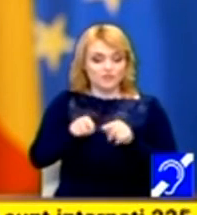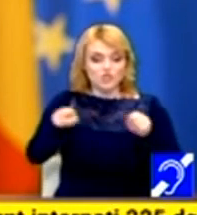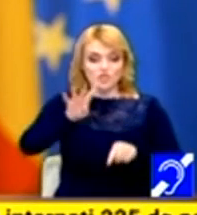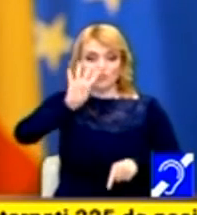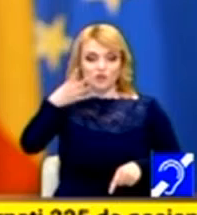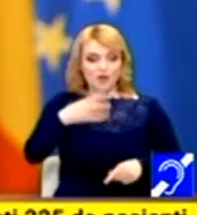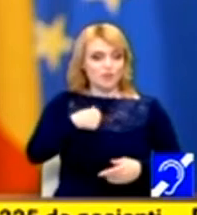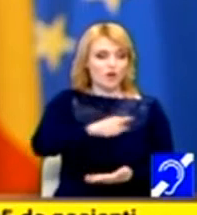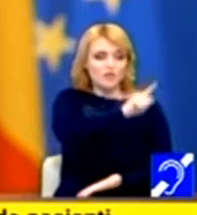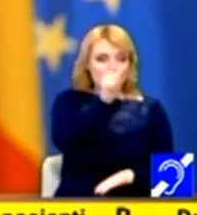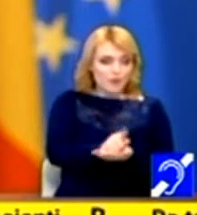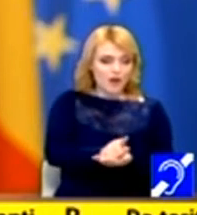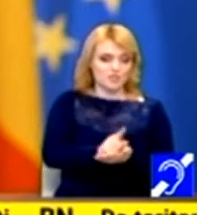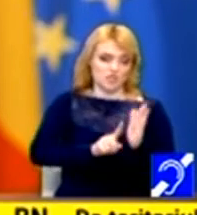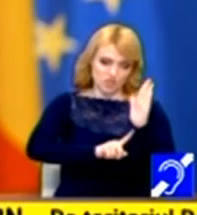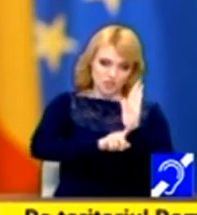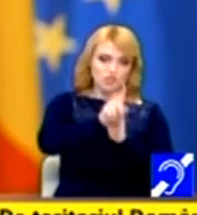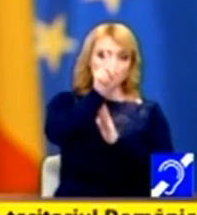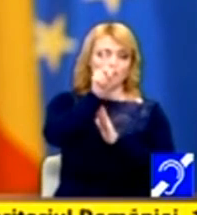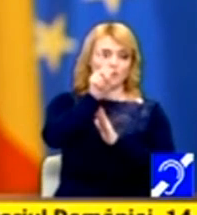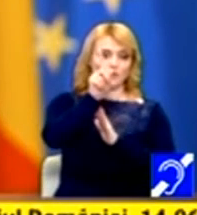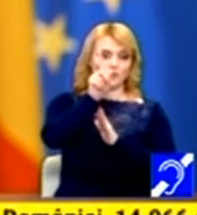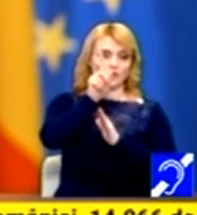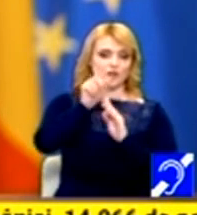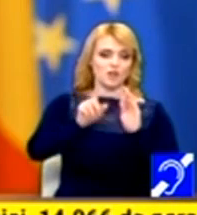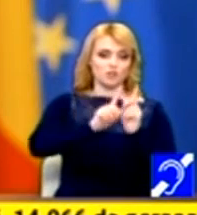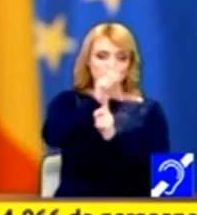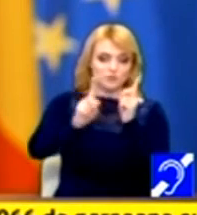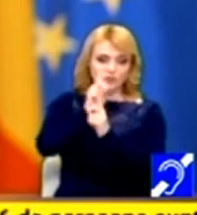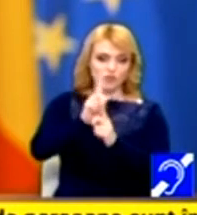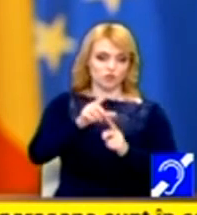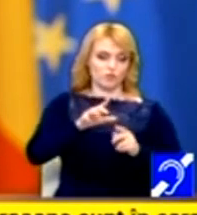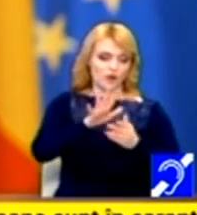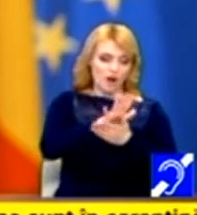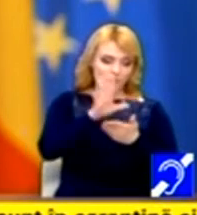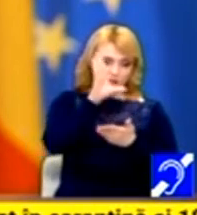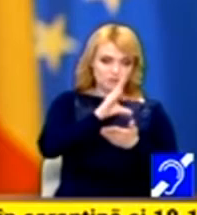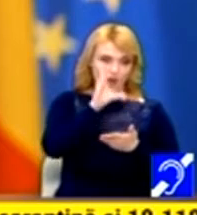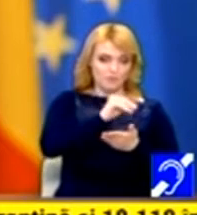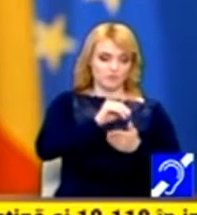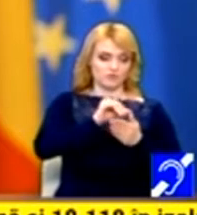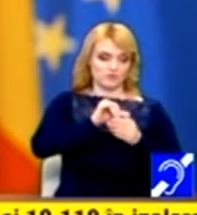să începem resetarea pentru a putea dezvolta țara noastră.